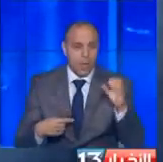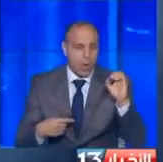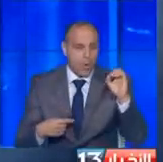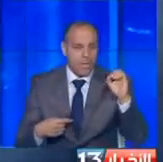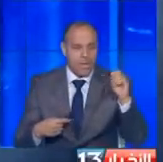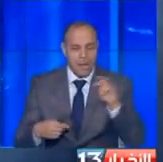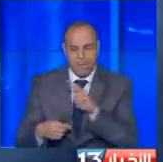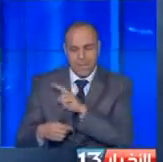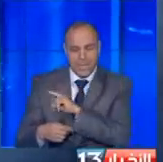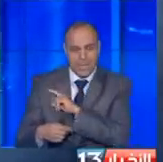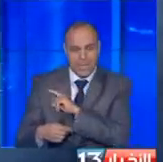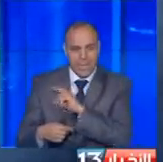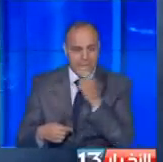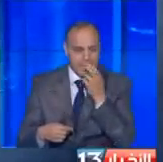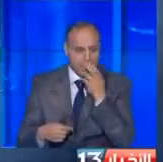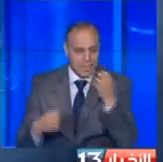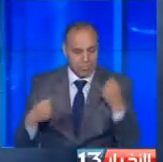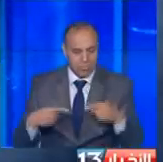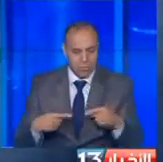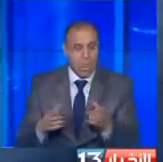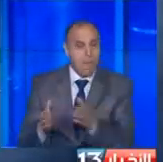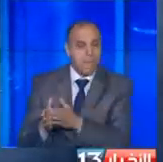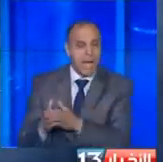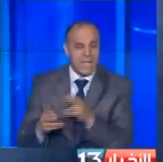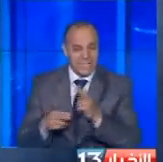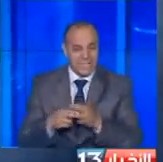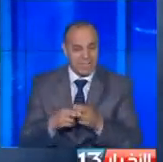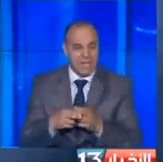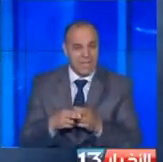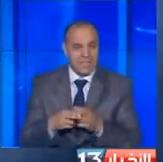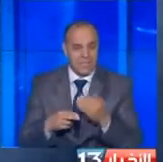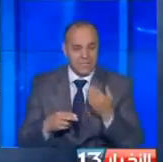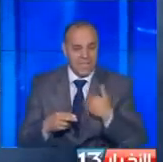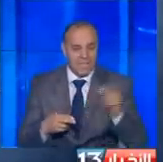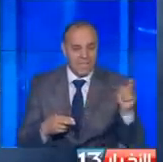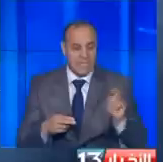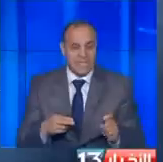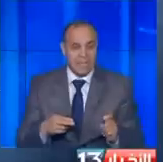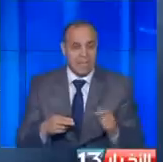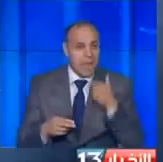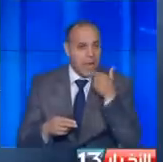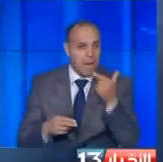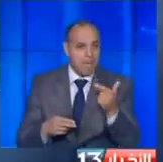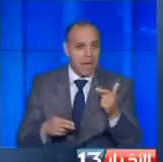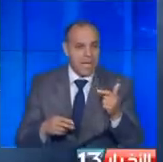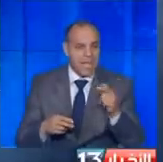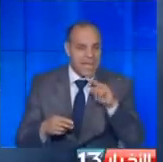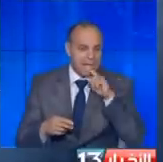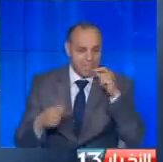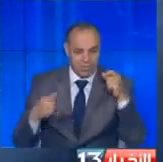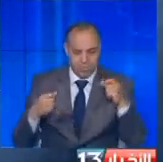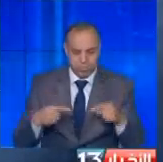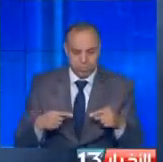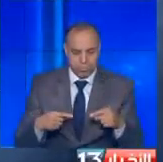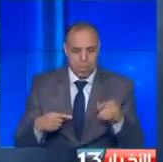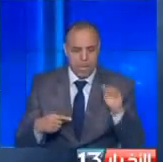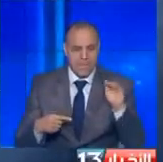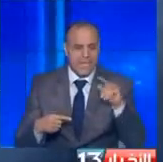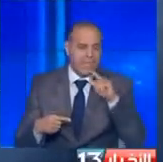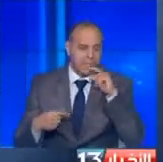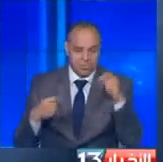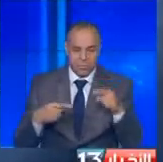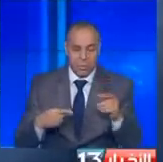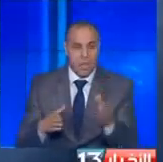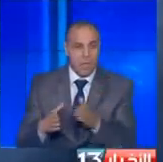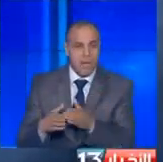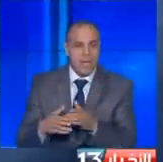أولمبيك مدنين اتحاد المنستيري، ويباري النادي الصفاقسي الترجي الجرجيسي، ويواجه الملعب الجابسي ضيفه مستقبل جابس